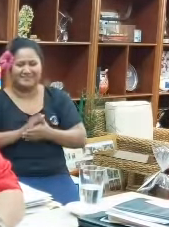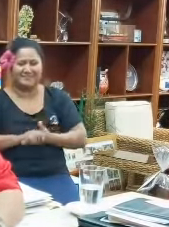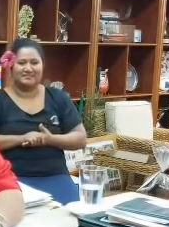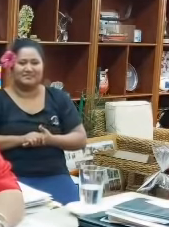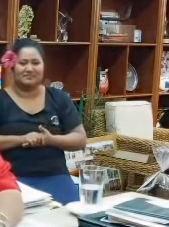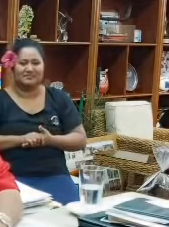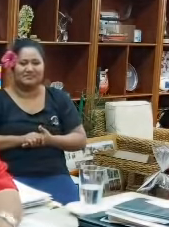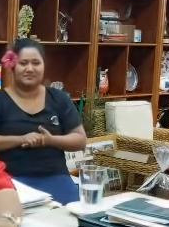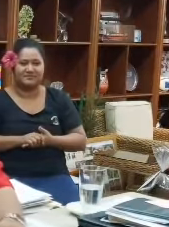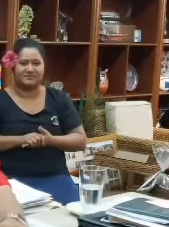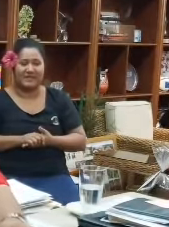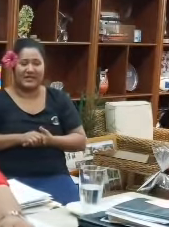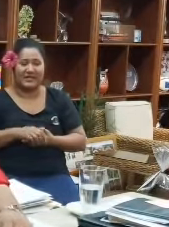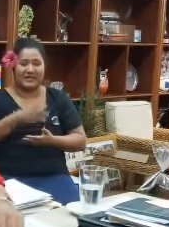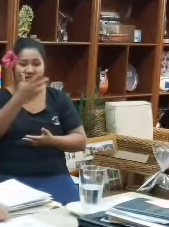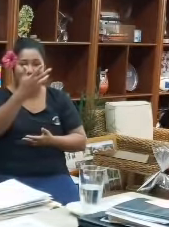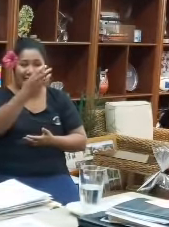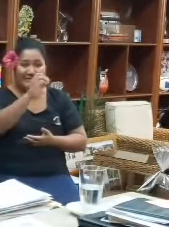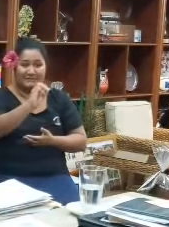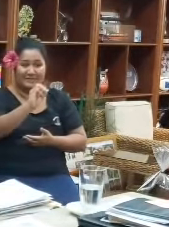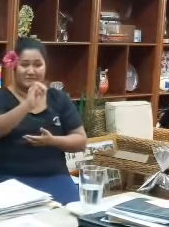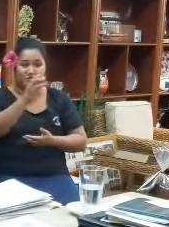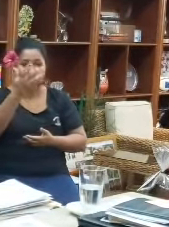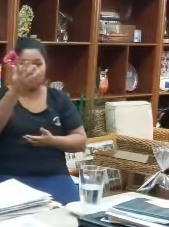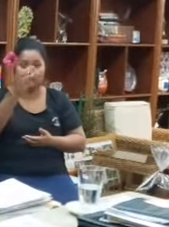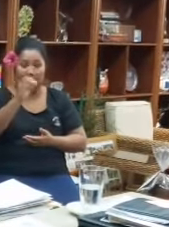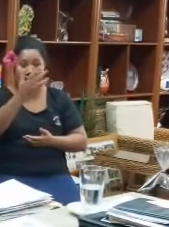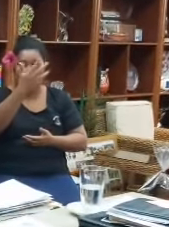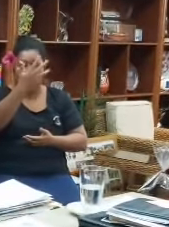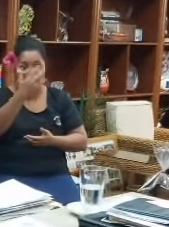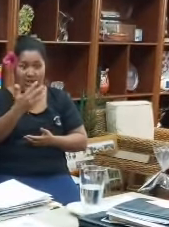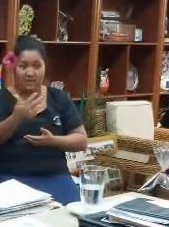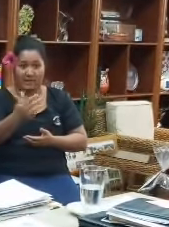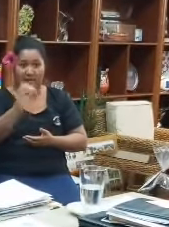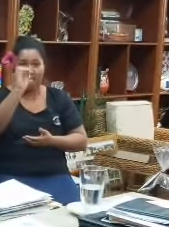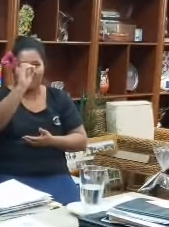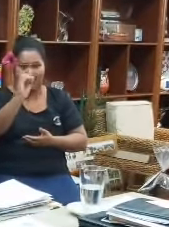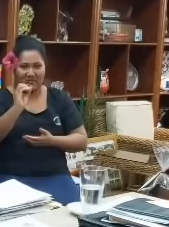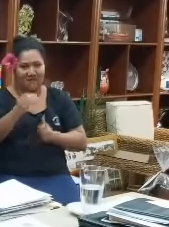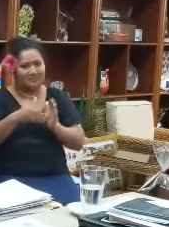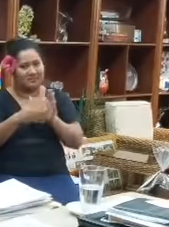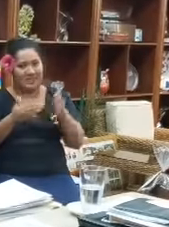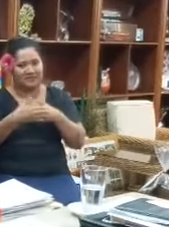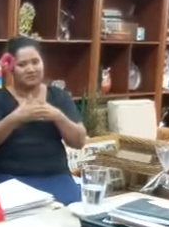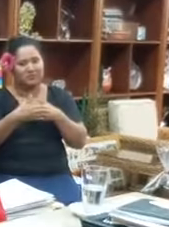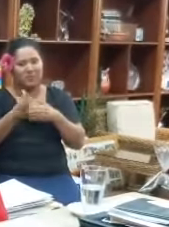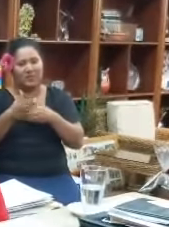Ko sole iwa suru iwa pasenge, o. Tato vau iwa ta tala.